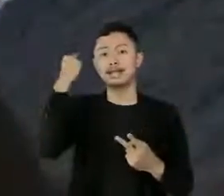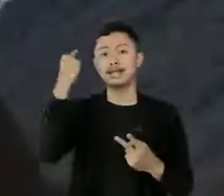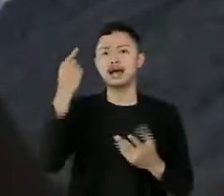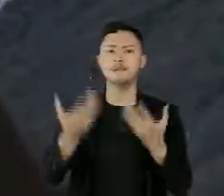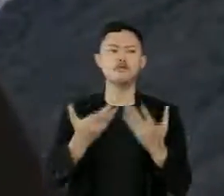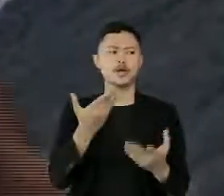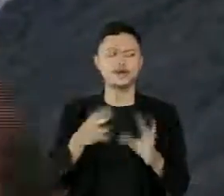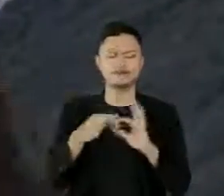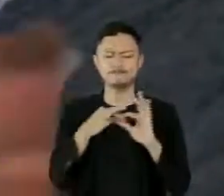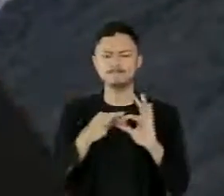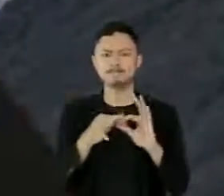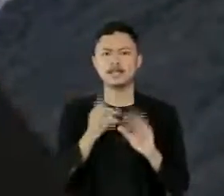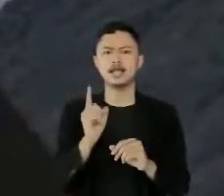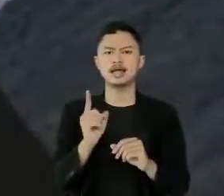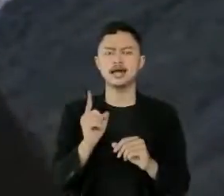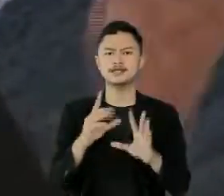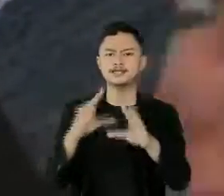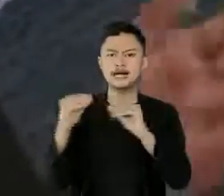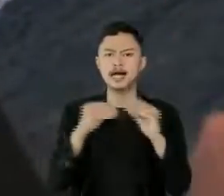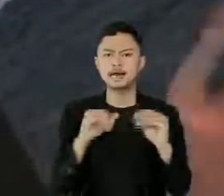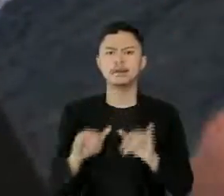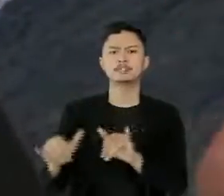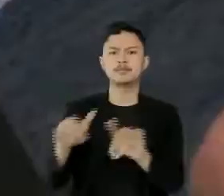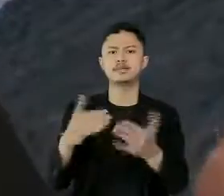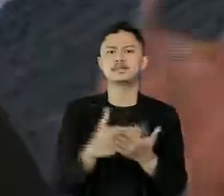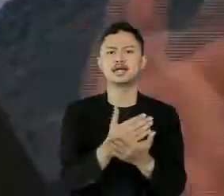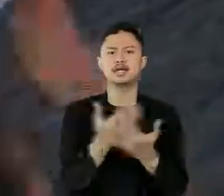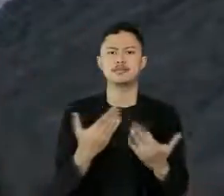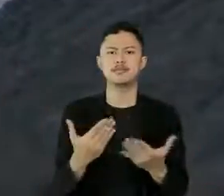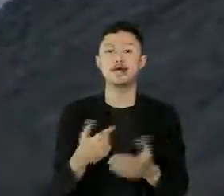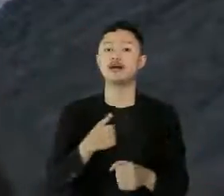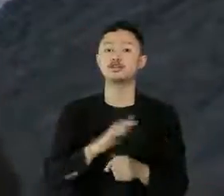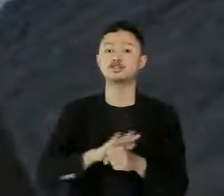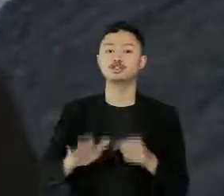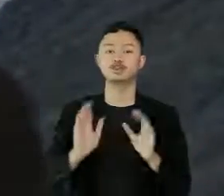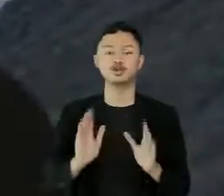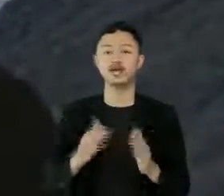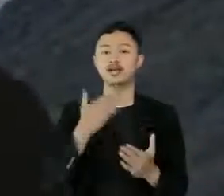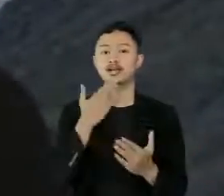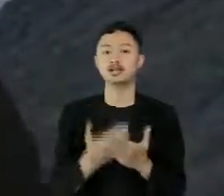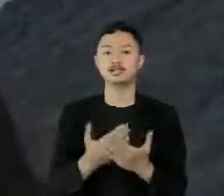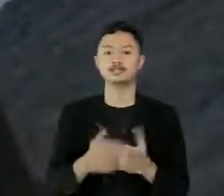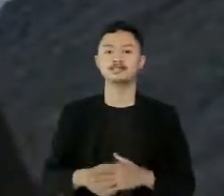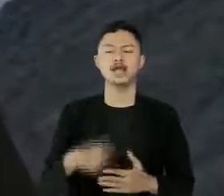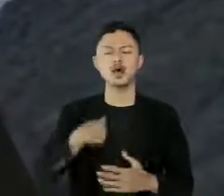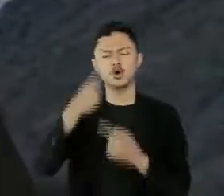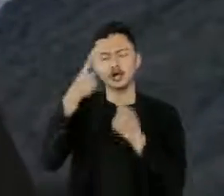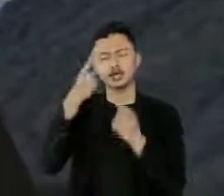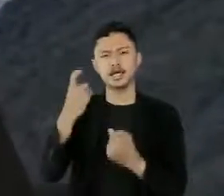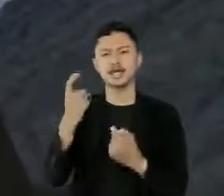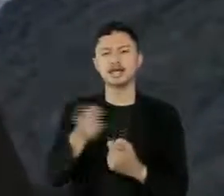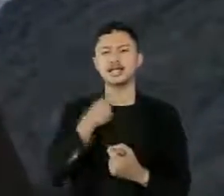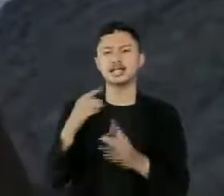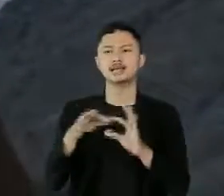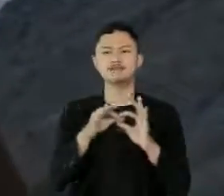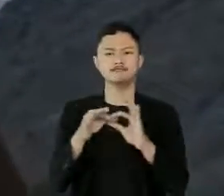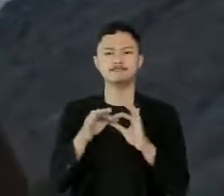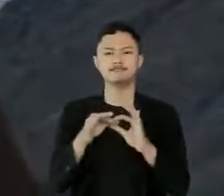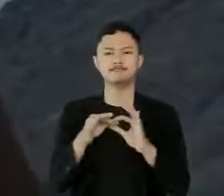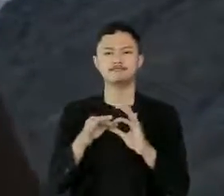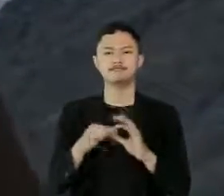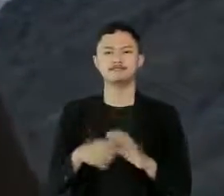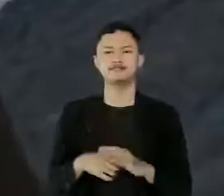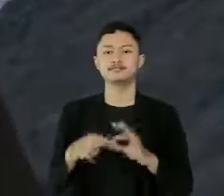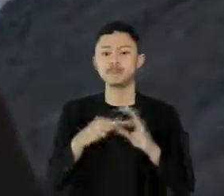yang entah itu siapapun, mungkin kita harus pikirin bersama strategi kita seperti apa. Aja sih, masalah yang mungkin kita harus, harus bersama, gandengan